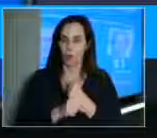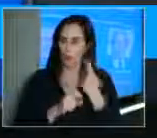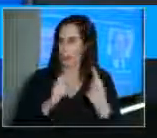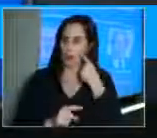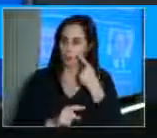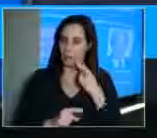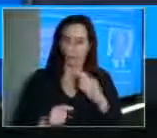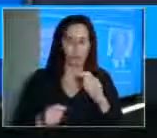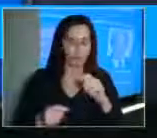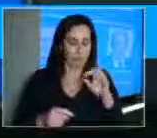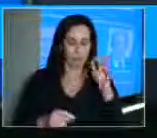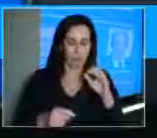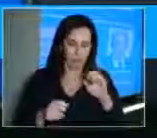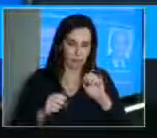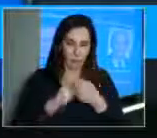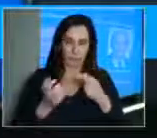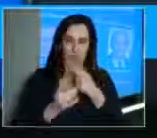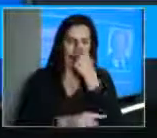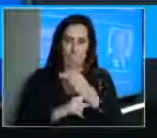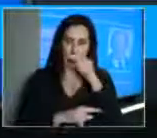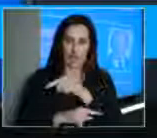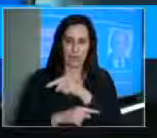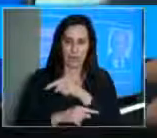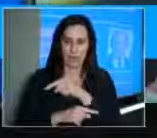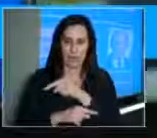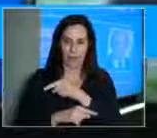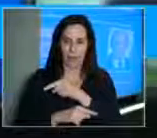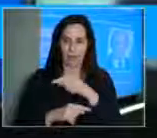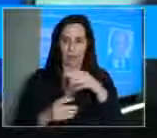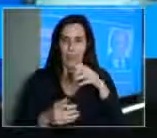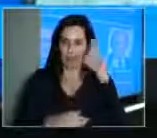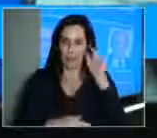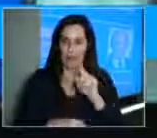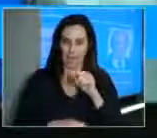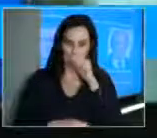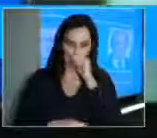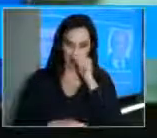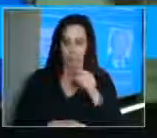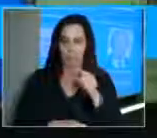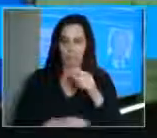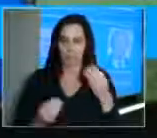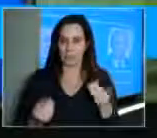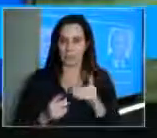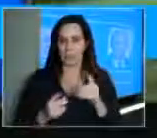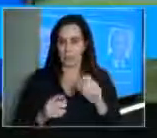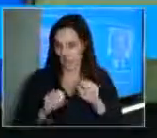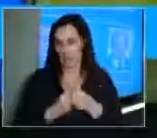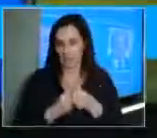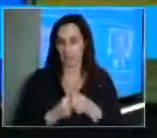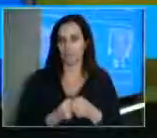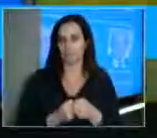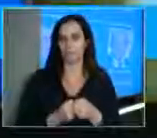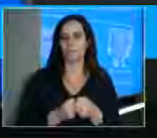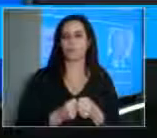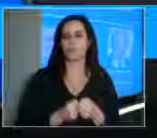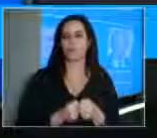ומרהיב, התחרבש עם הטילים על מרכז תל אביב, אז המצגה הזאת נפגמה